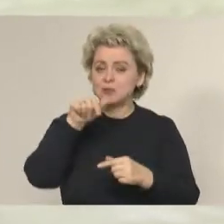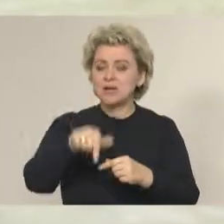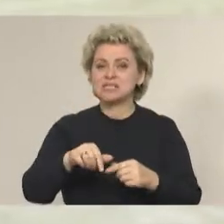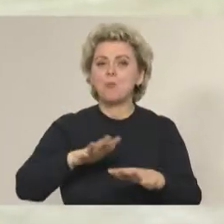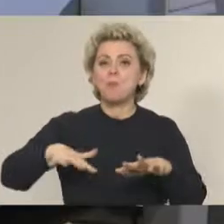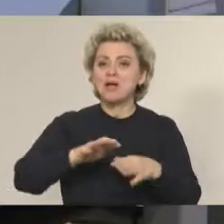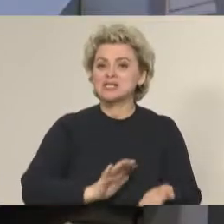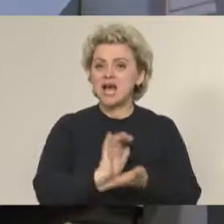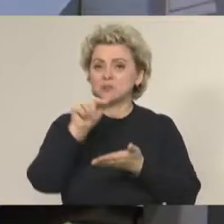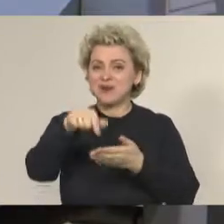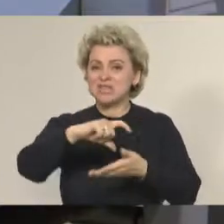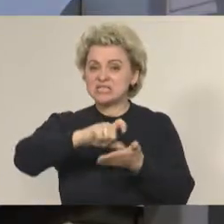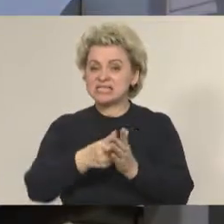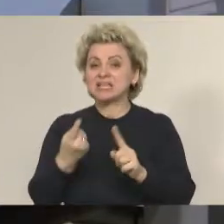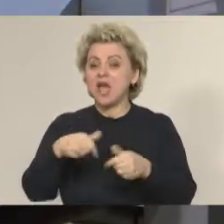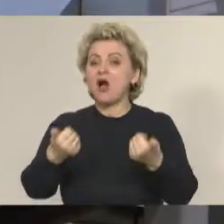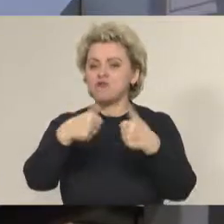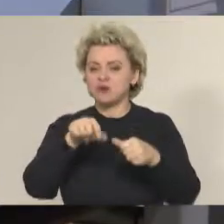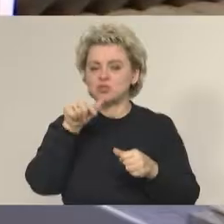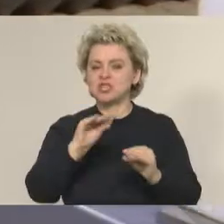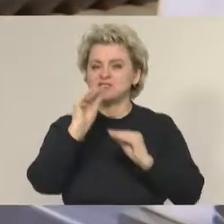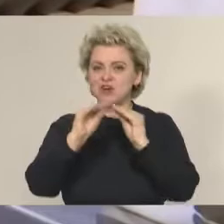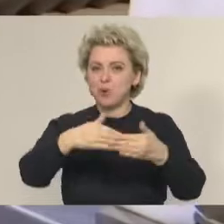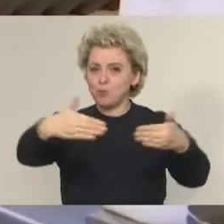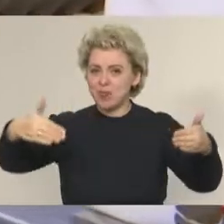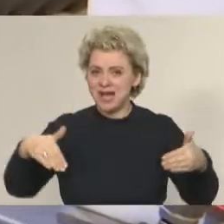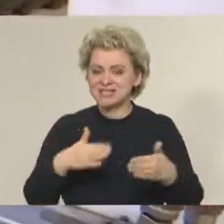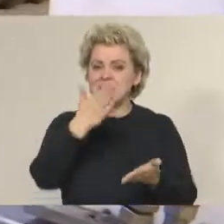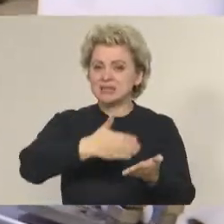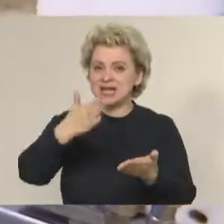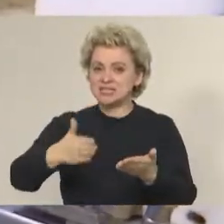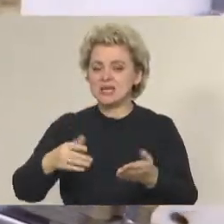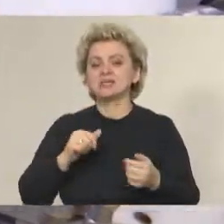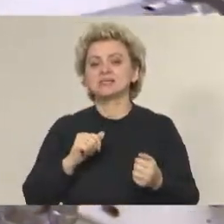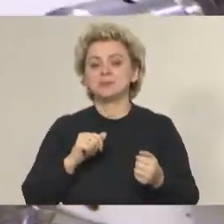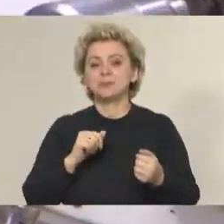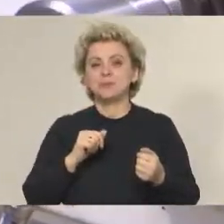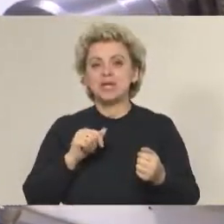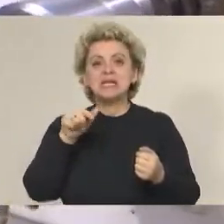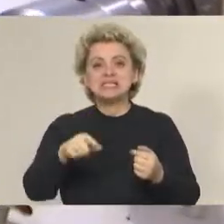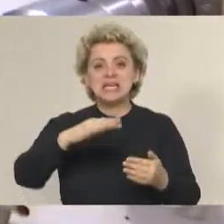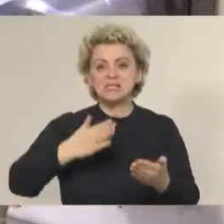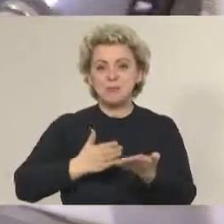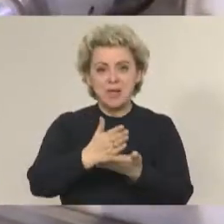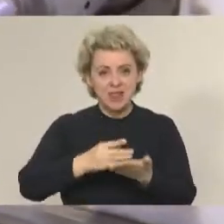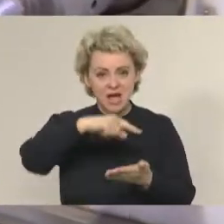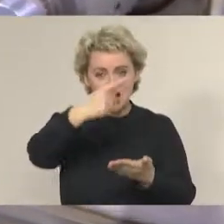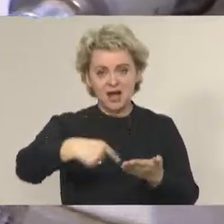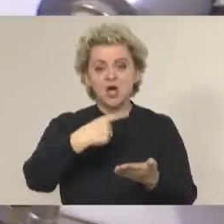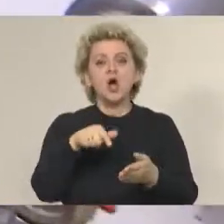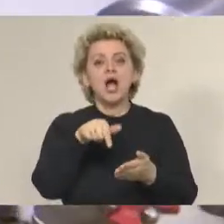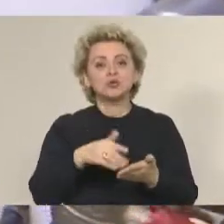масса отправляется в цех для оформления. Здесь формируется пласт и нарезается на брикеты. Здесь дисковая пила, которая